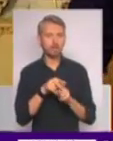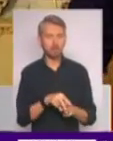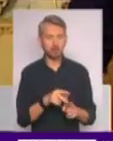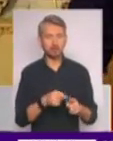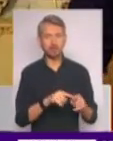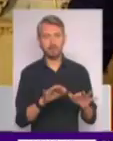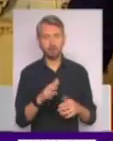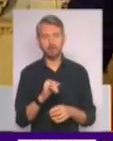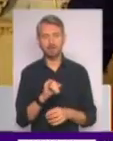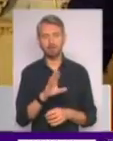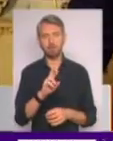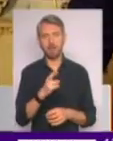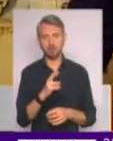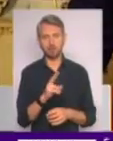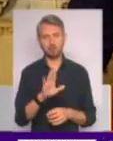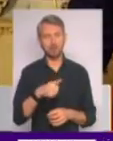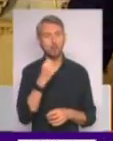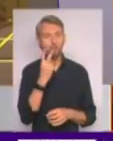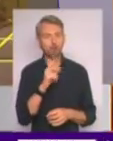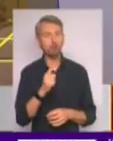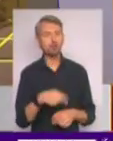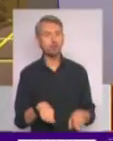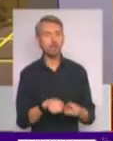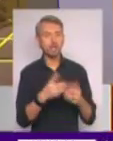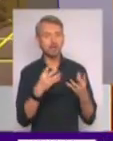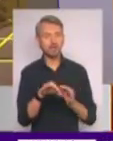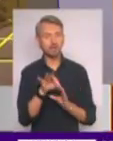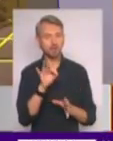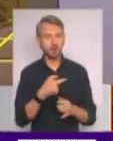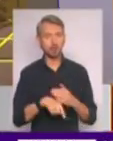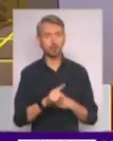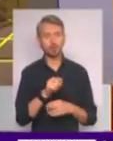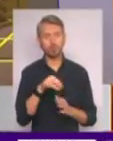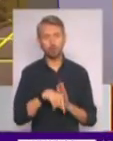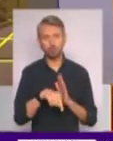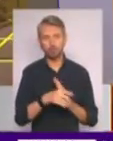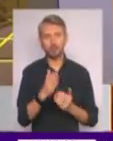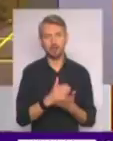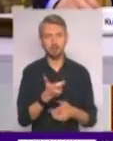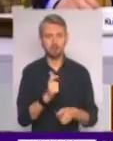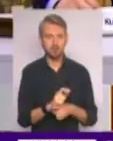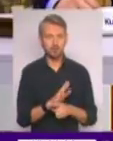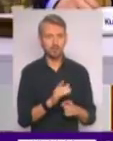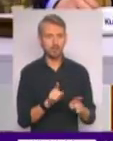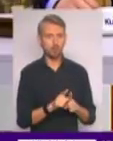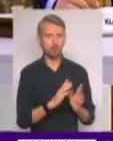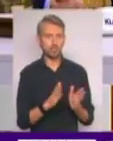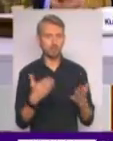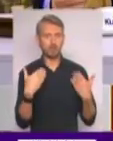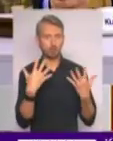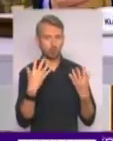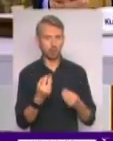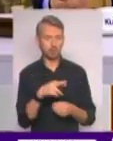відбувається і в п'ятницю, в другій половині дня. Чому саме такі дні вибрані? Тому що вони, по суті, є більш в такому режимі вихідного дня для